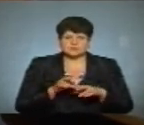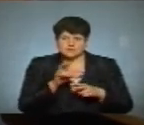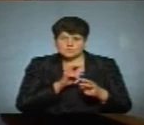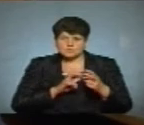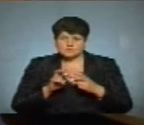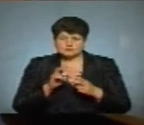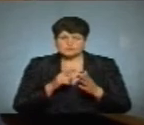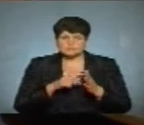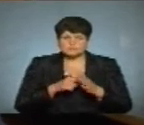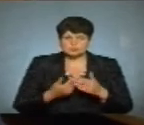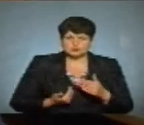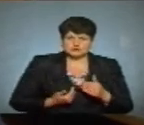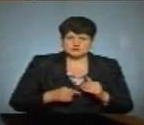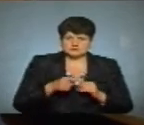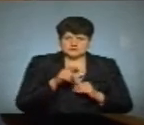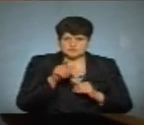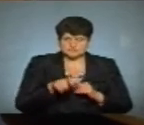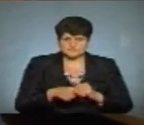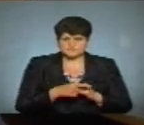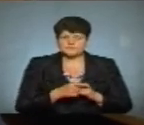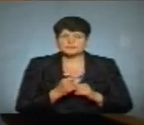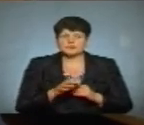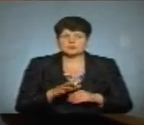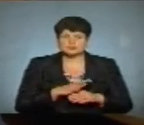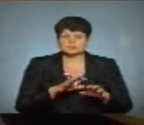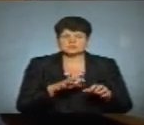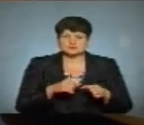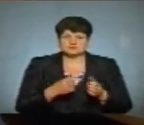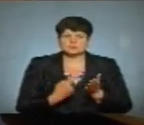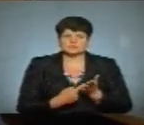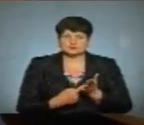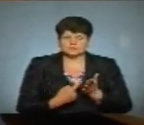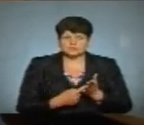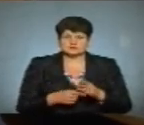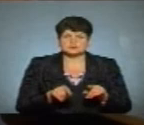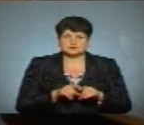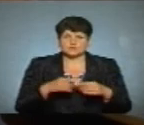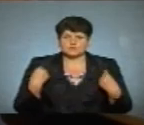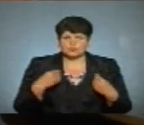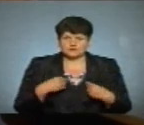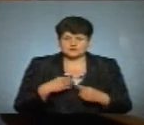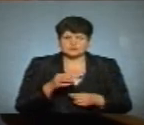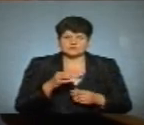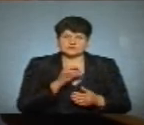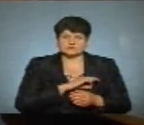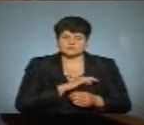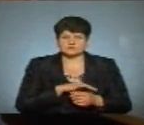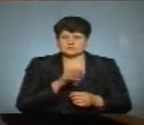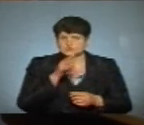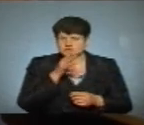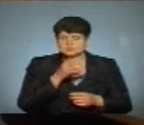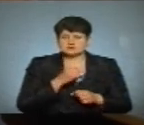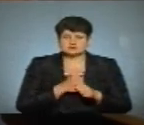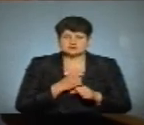обшуків по місцю проживання підозрюваного були вилучені речові докази, а також одяг, який він використовував під час